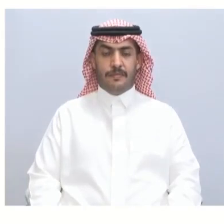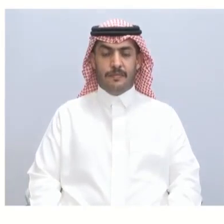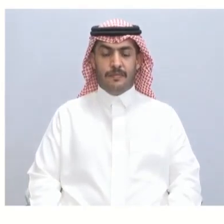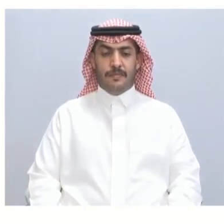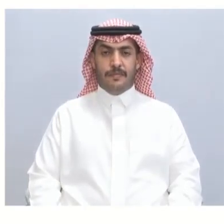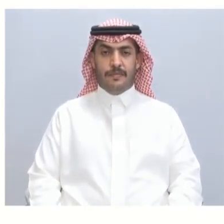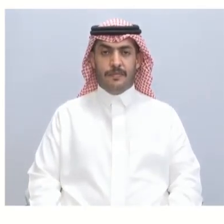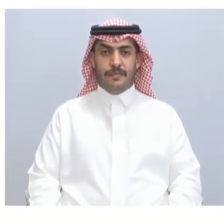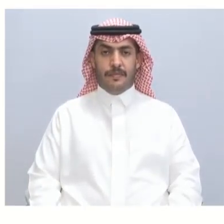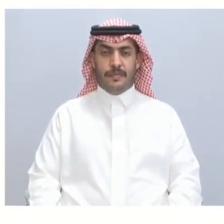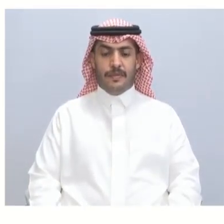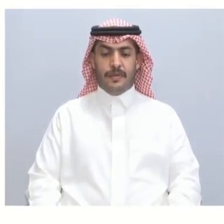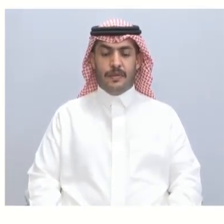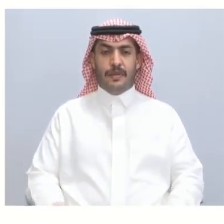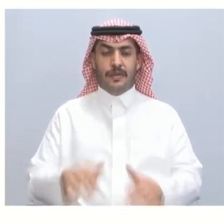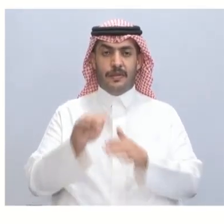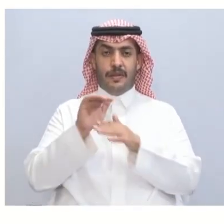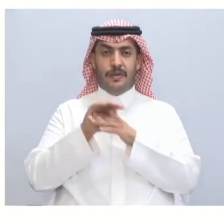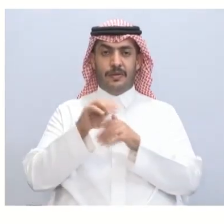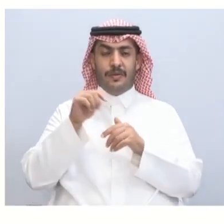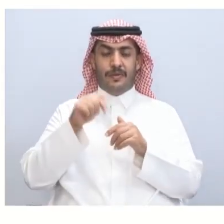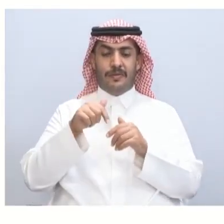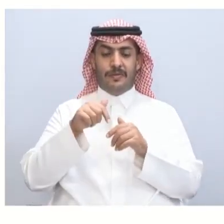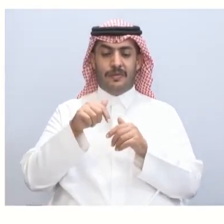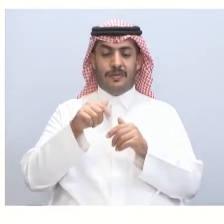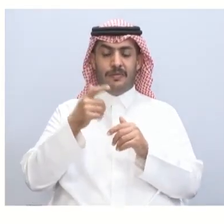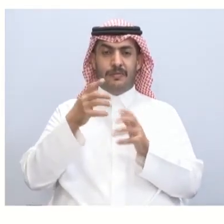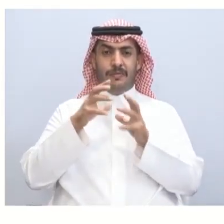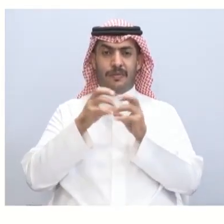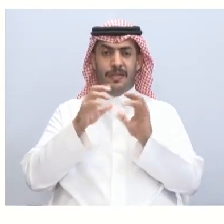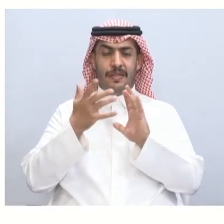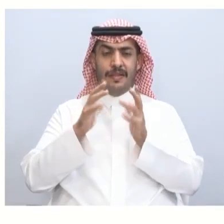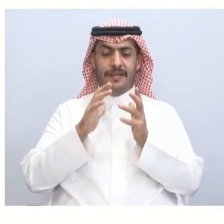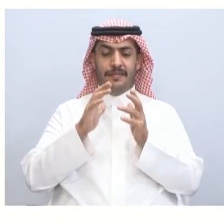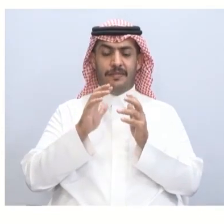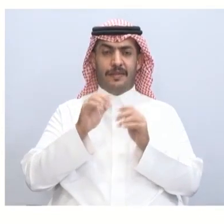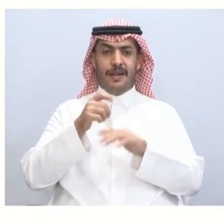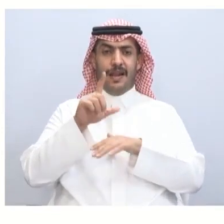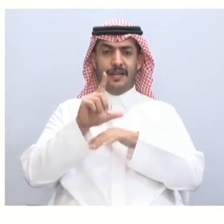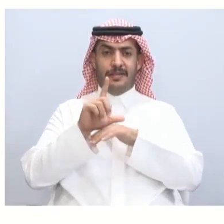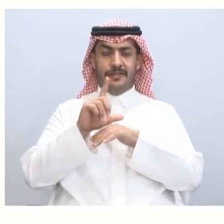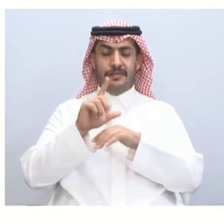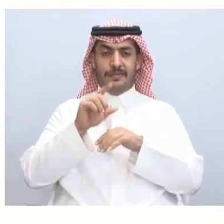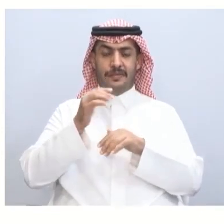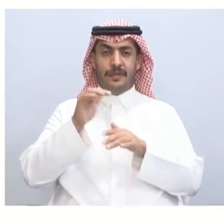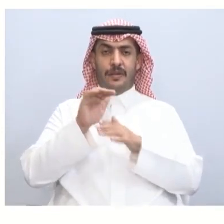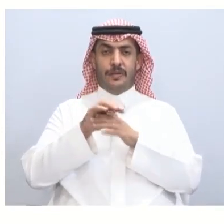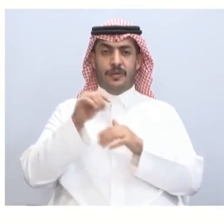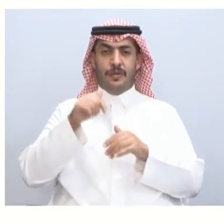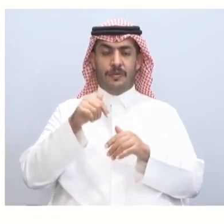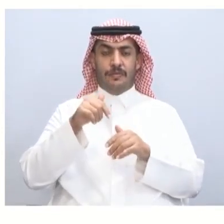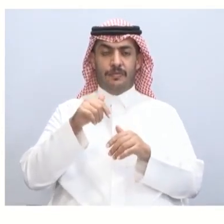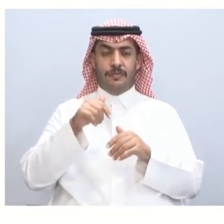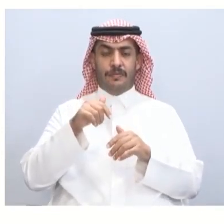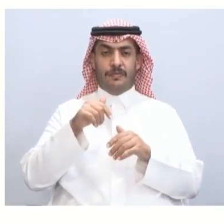الحياتيه نبدا درسنا لهذا اليوم بالمفاهيم الرئيسيه مفهوم درسنا لهذا